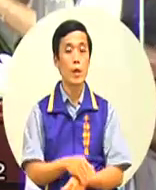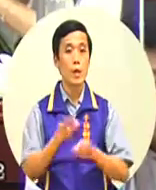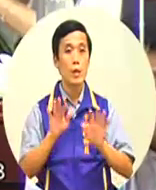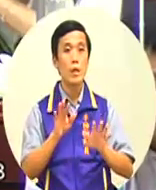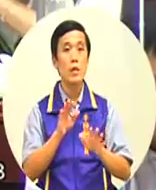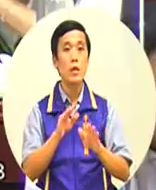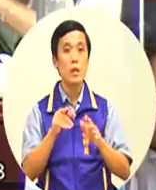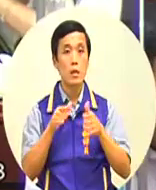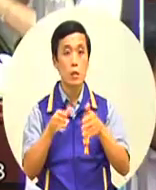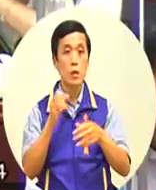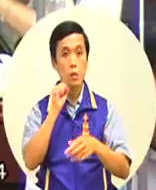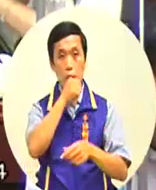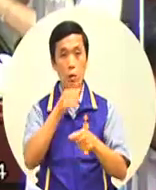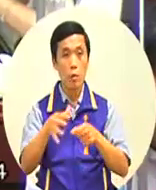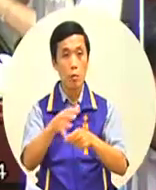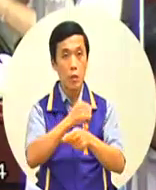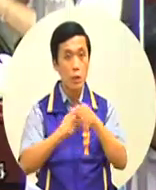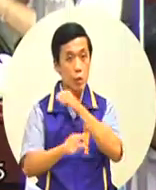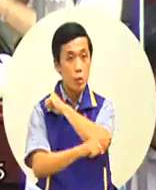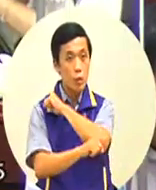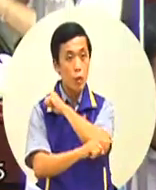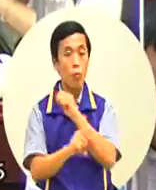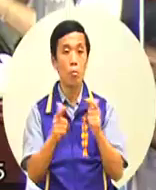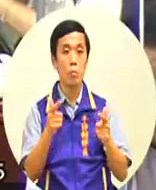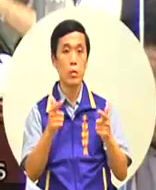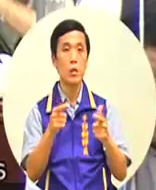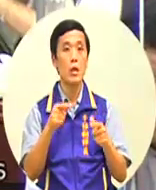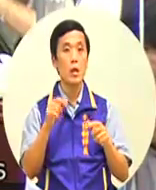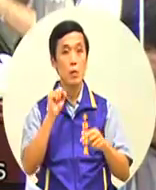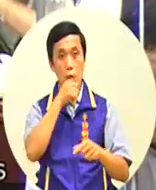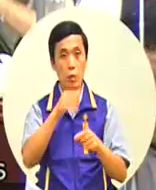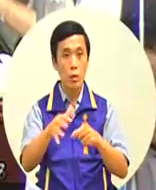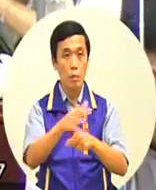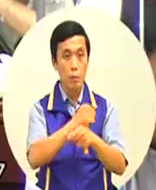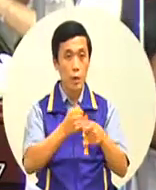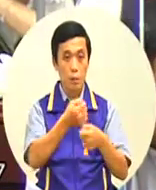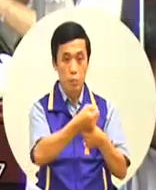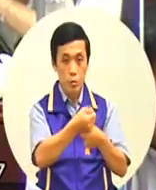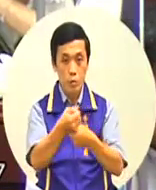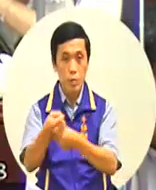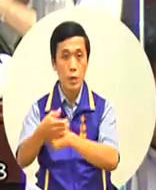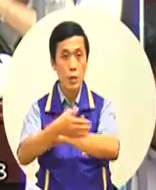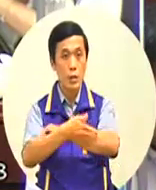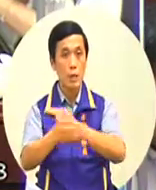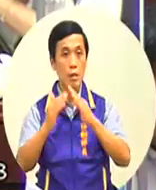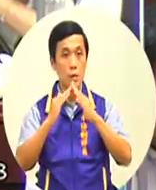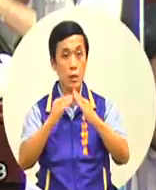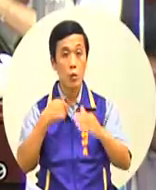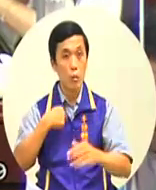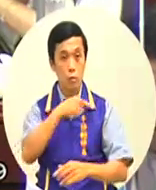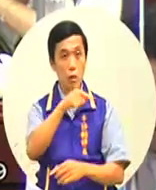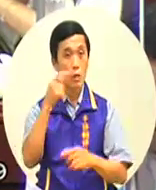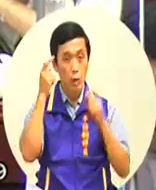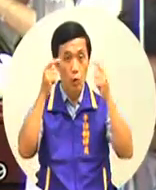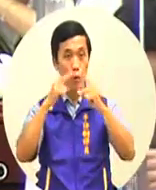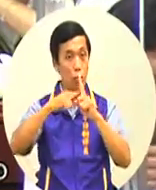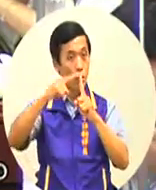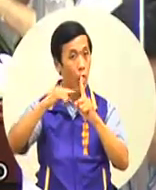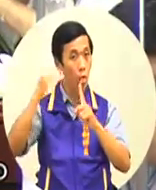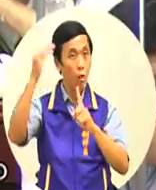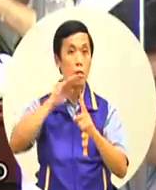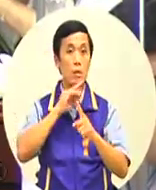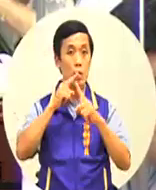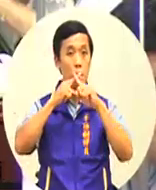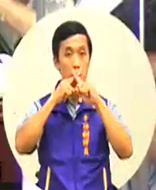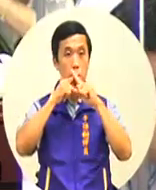不是全国最后，我想不是，因为在全国争取的县市里面，我们的成绩算是蛮高的。我们是由秘书长